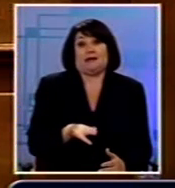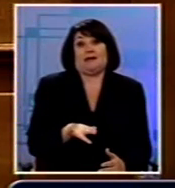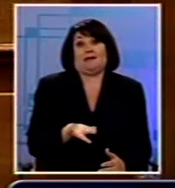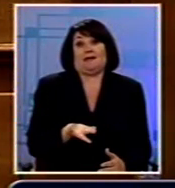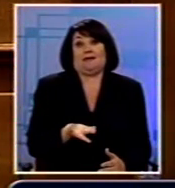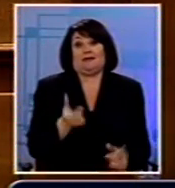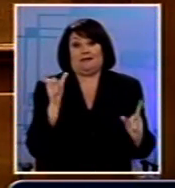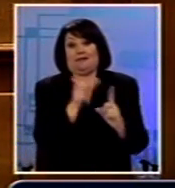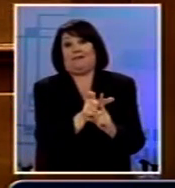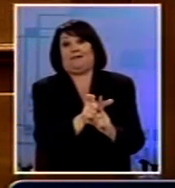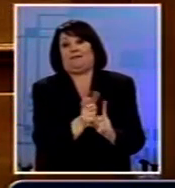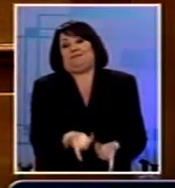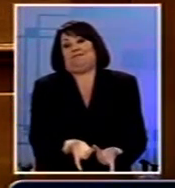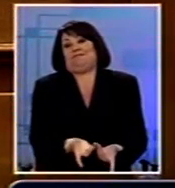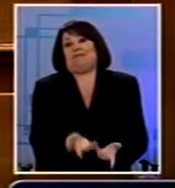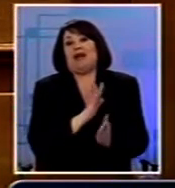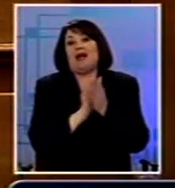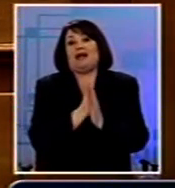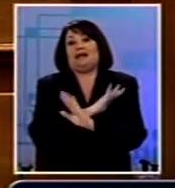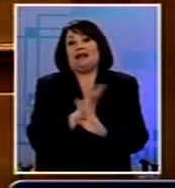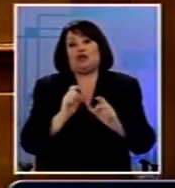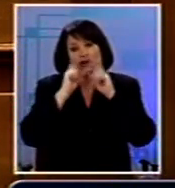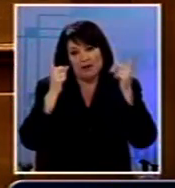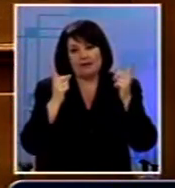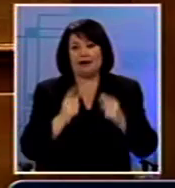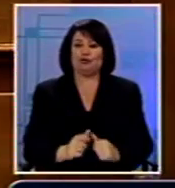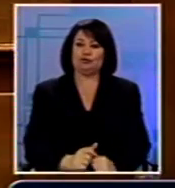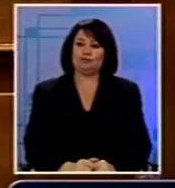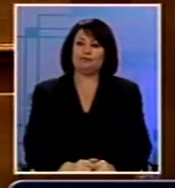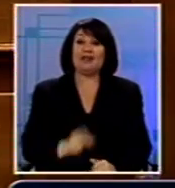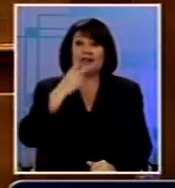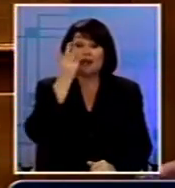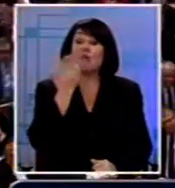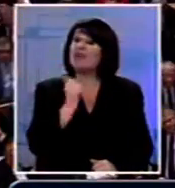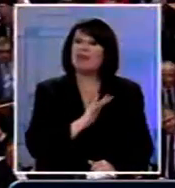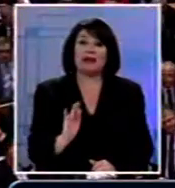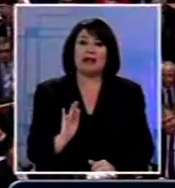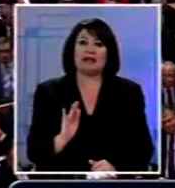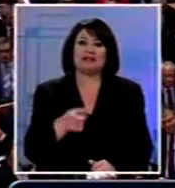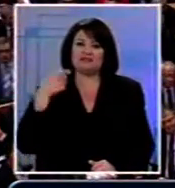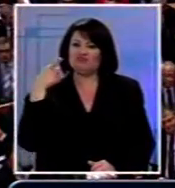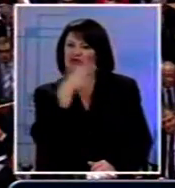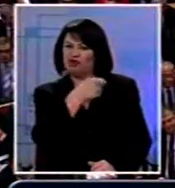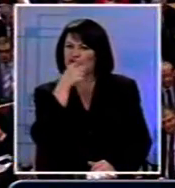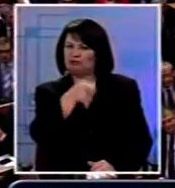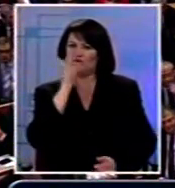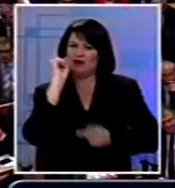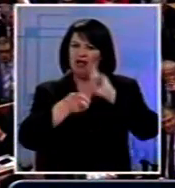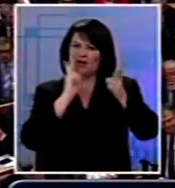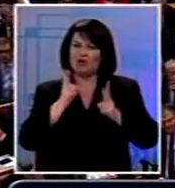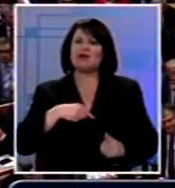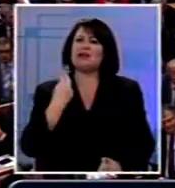και αυτά να το καταλάβετε ότι τελειώσαν επιτέλους. Δεν έχετε δικαίωμα να στιγματίζετε ανθρώπους για τη στάση